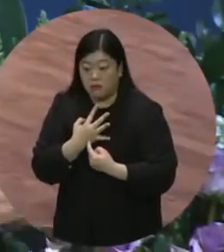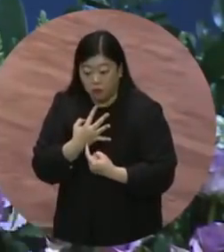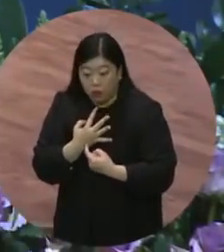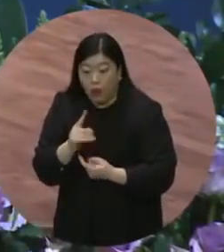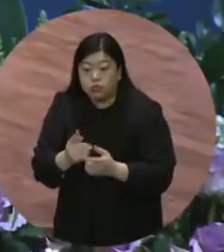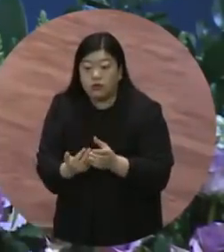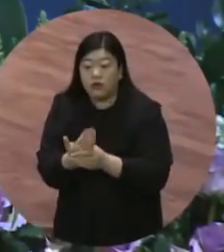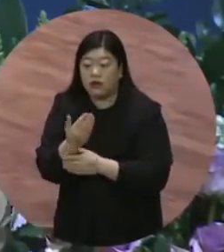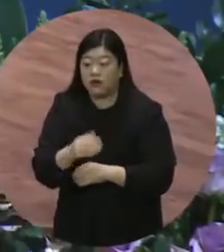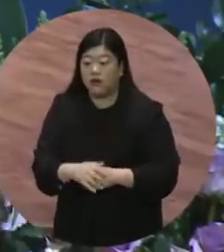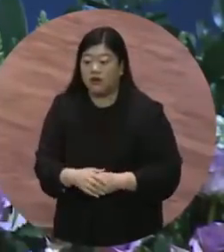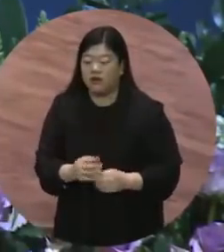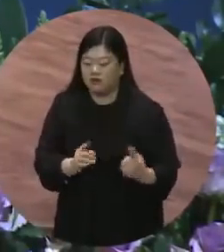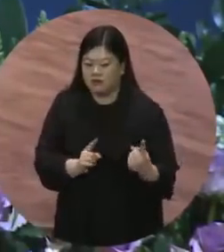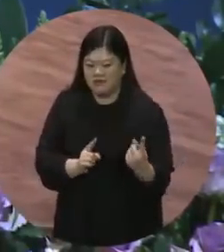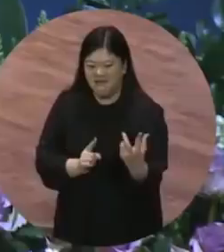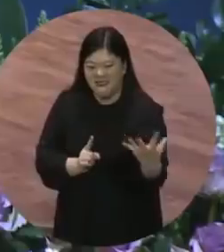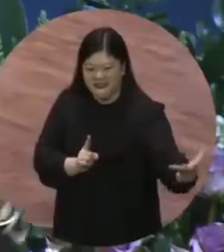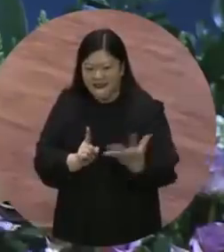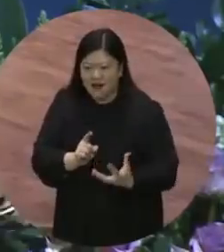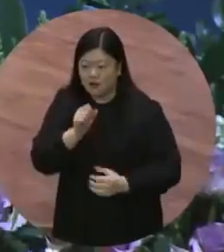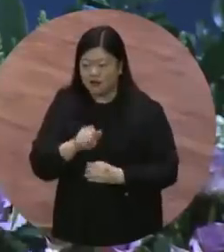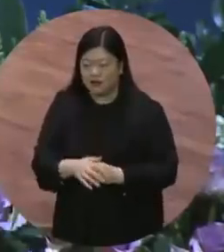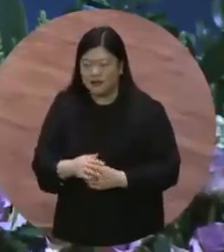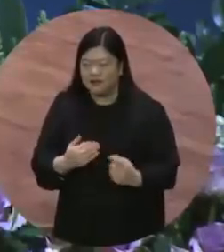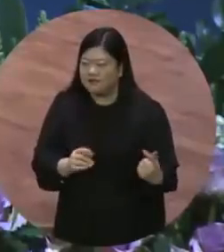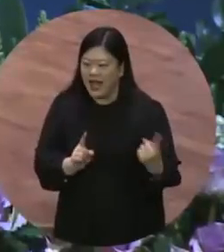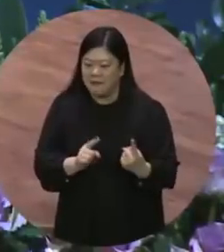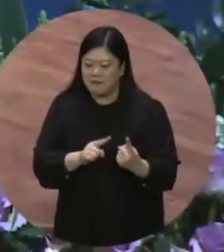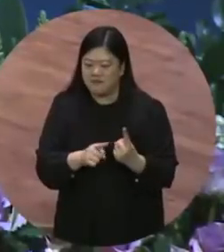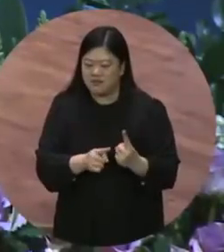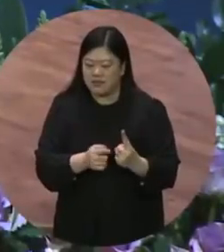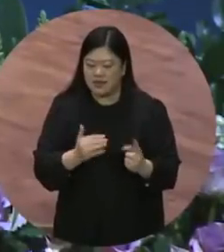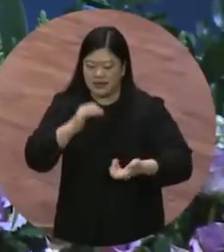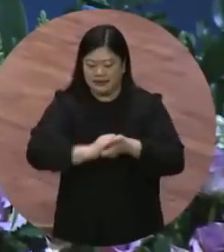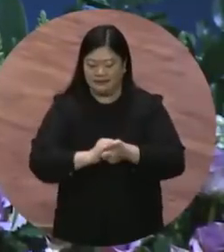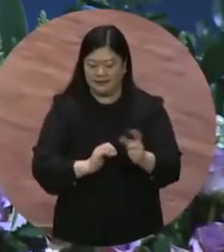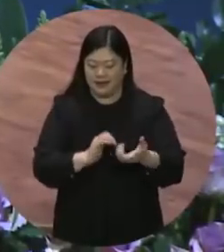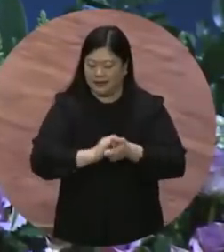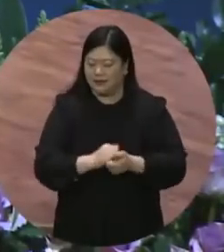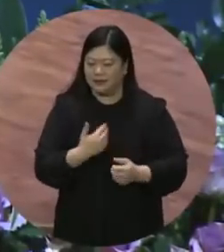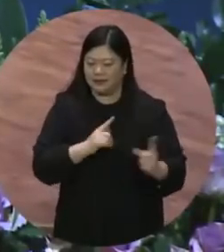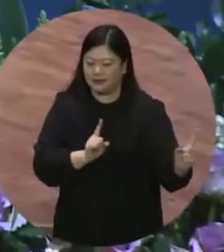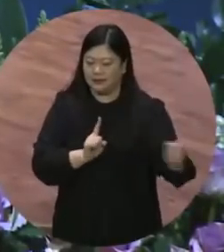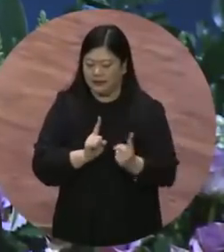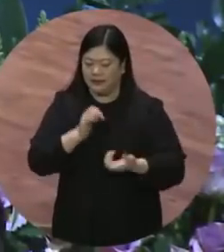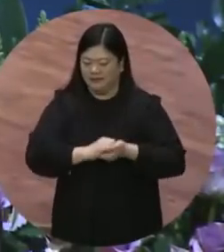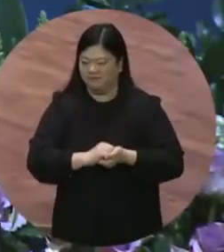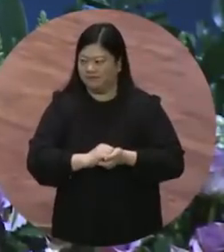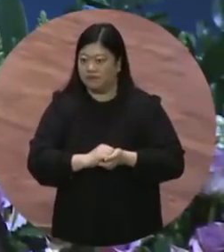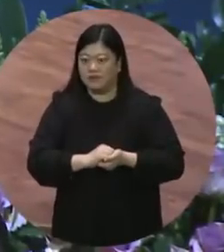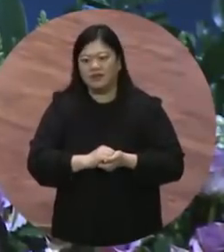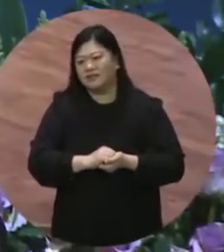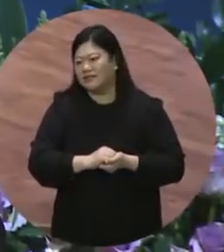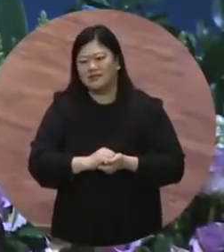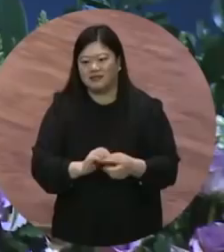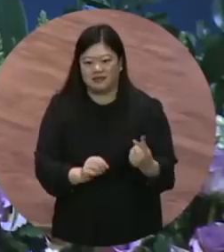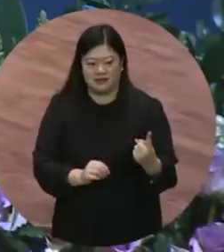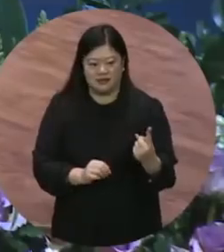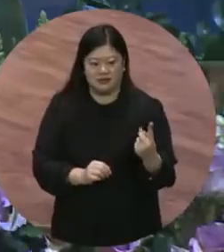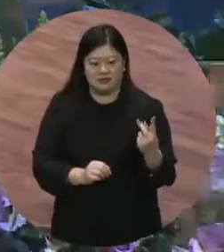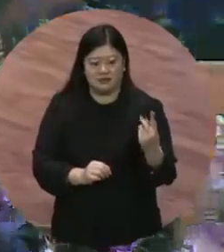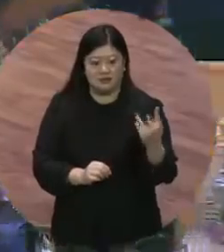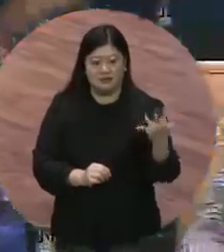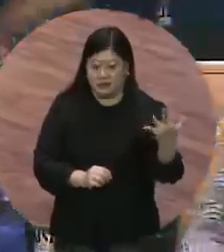내가 다 데려오겠다. 우리 반 다 데려오겠다. 학교를 다 데려오겠다. 그런 인물이 나와야 됩니다. 자, 믿으시면 아멘을